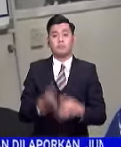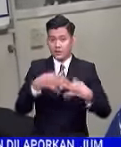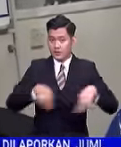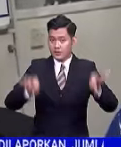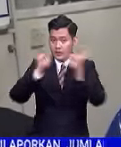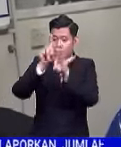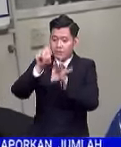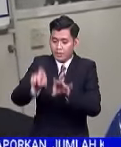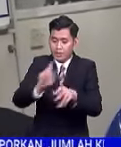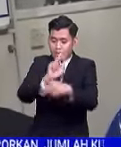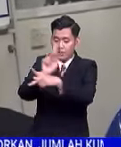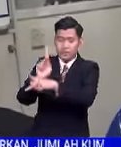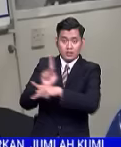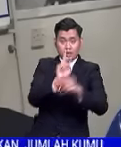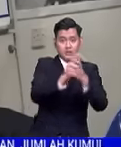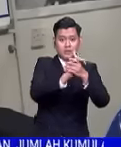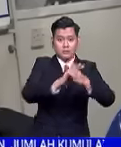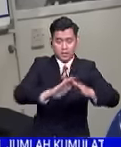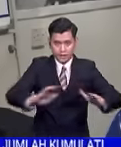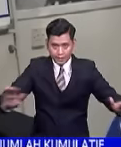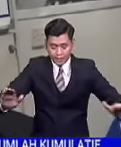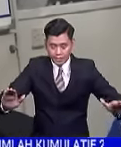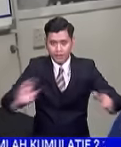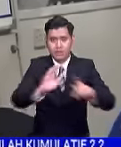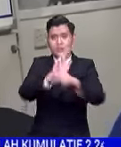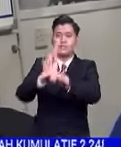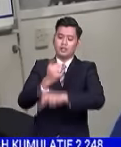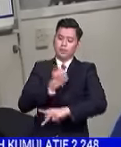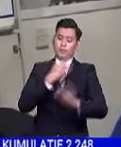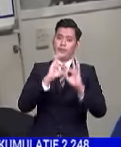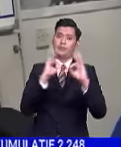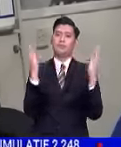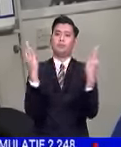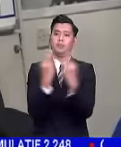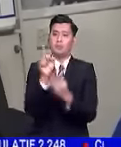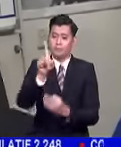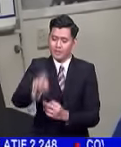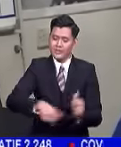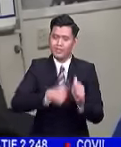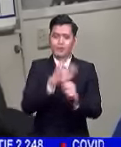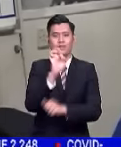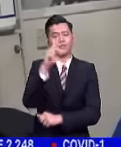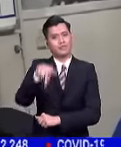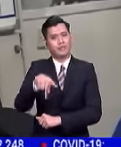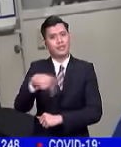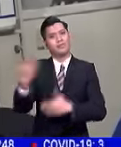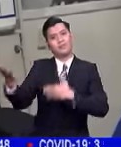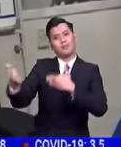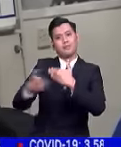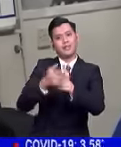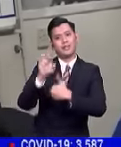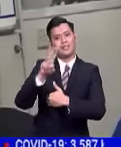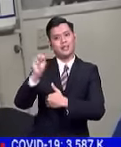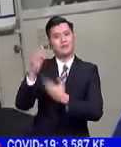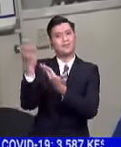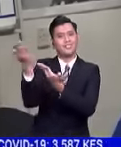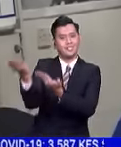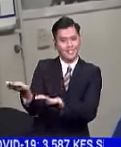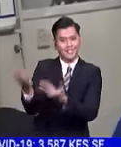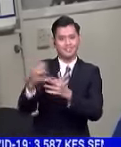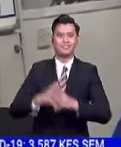utamakan keselamatan, lindung diri, lindung keluarga, sentiasa patuhi SOP. Kembali bersama Faris dan Hazel. Silakan.